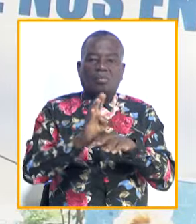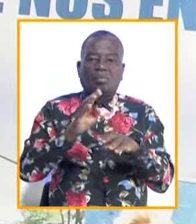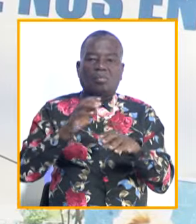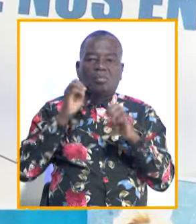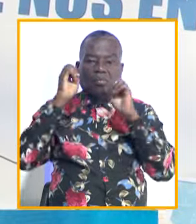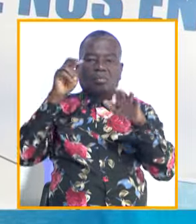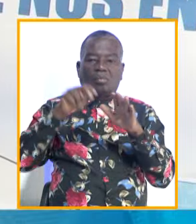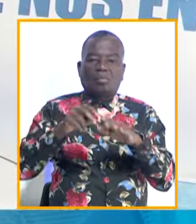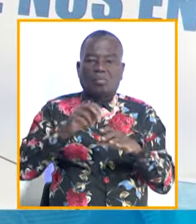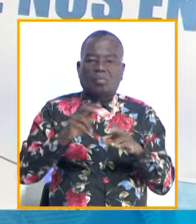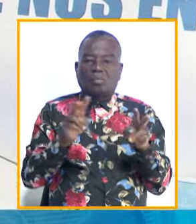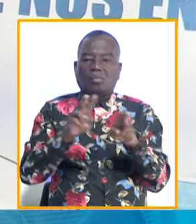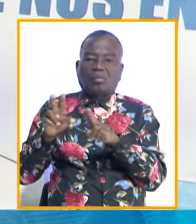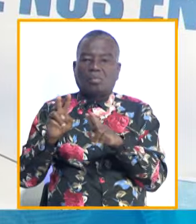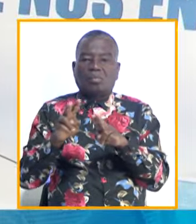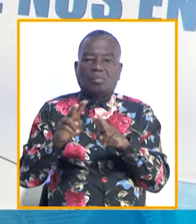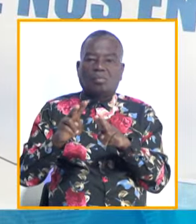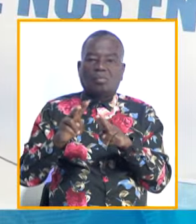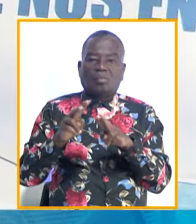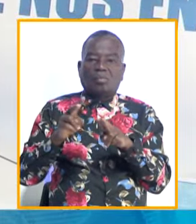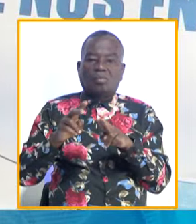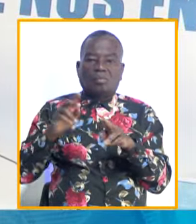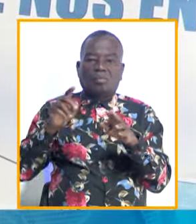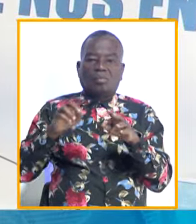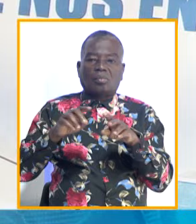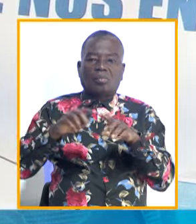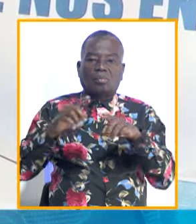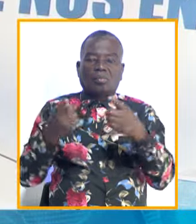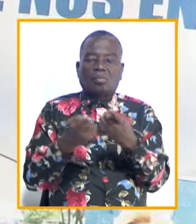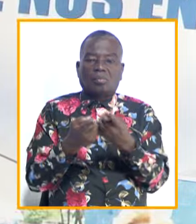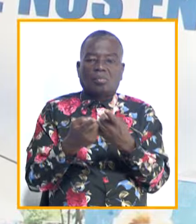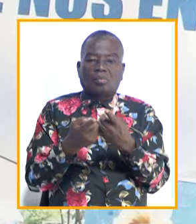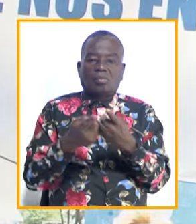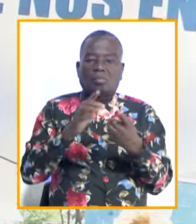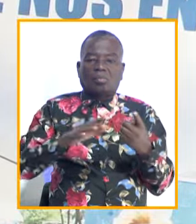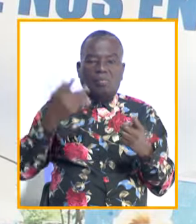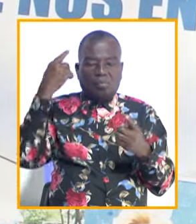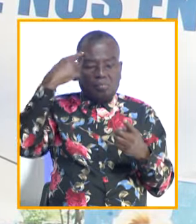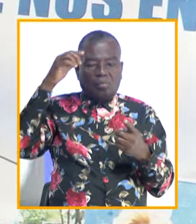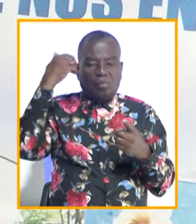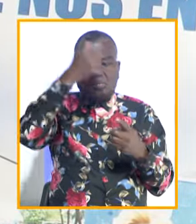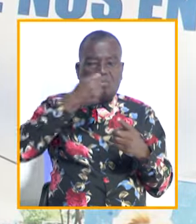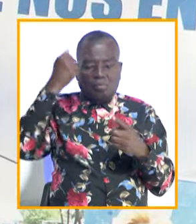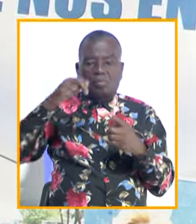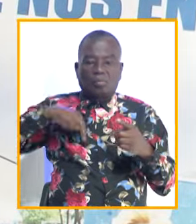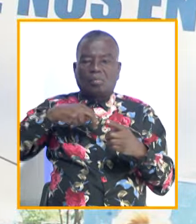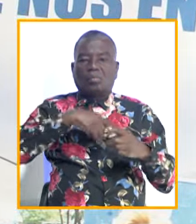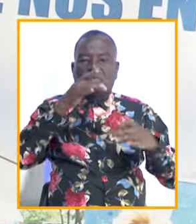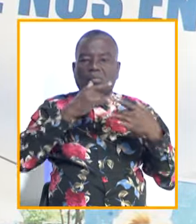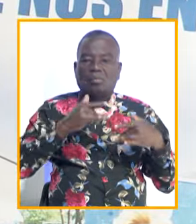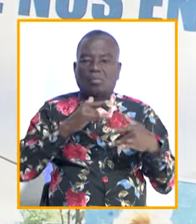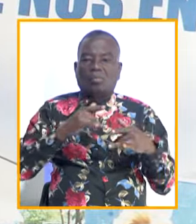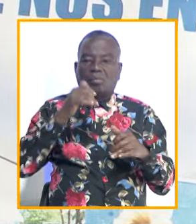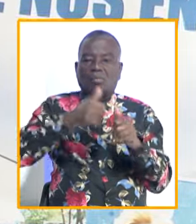L'éducation étant un des secteurs d'intervention clés de la Fondation Children of Africa, nous avons à cœur chaque année, au moment